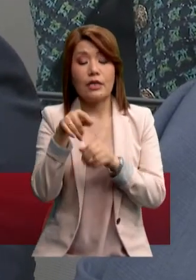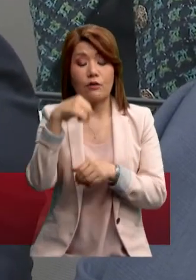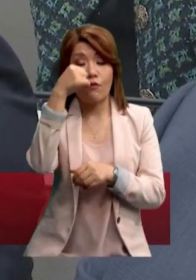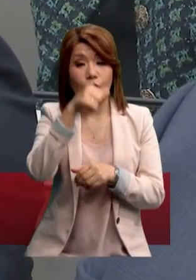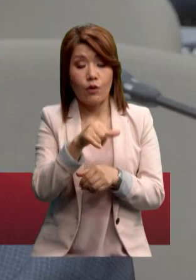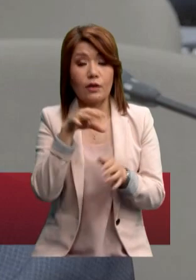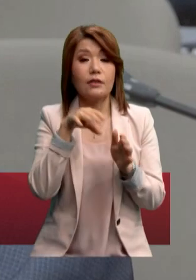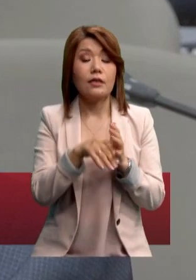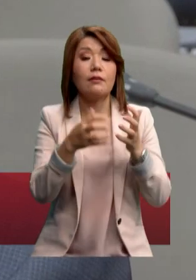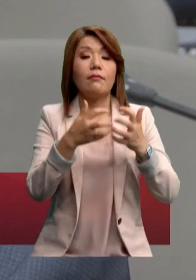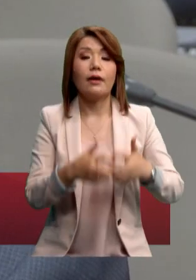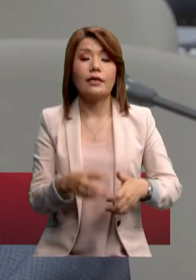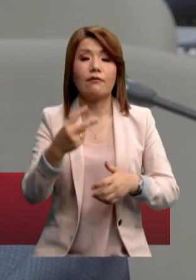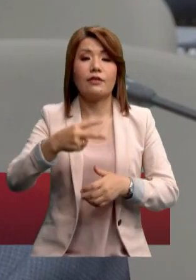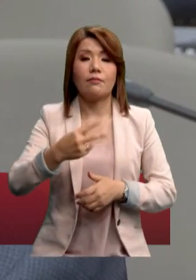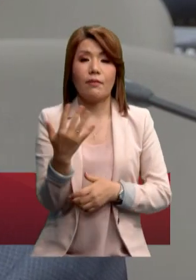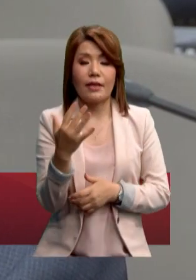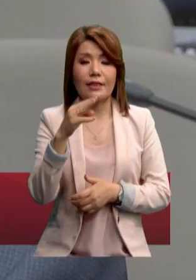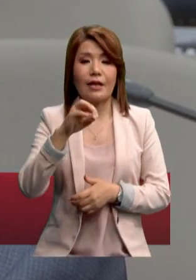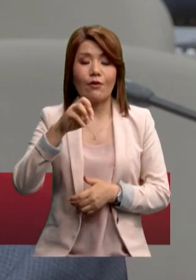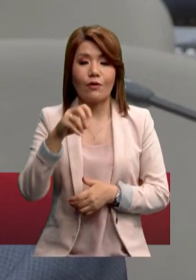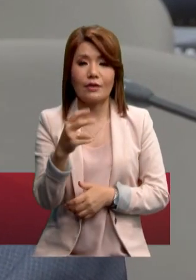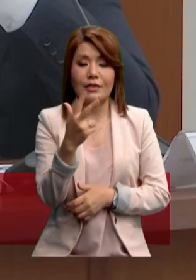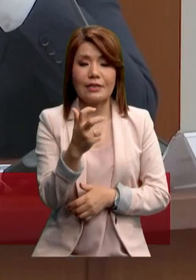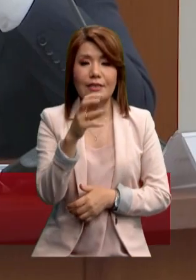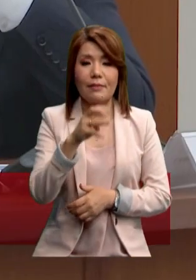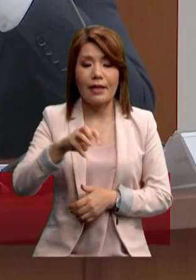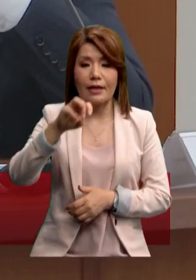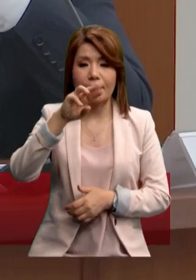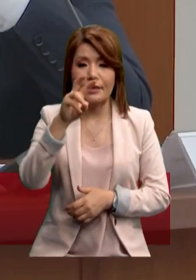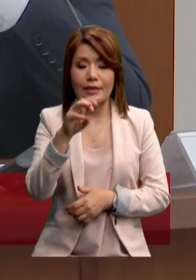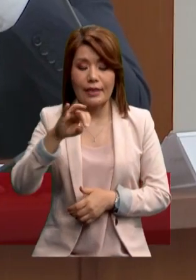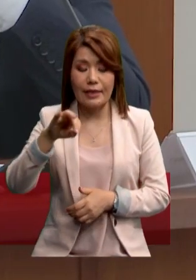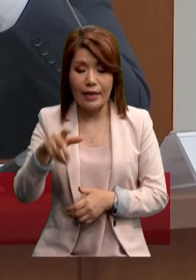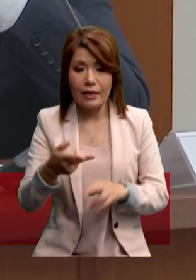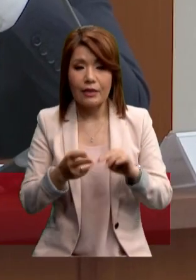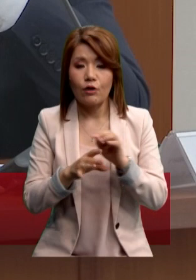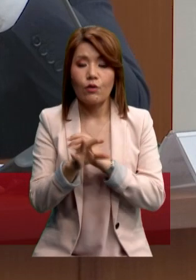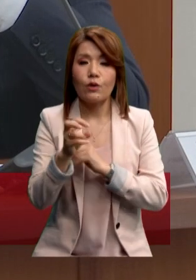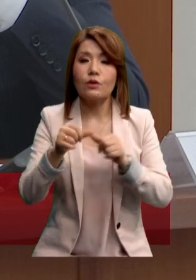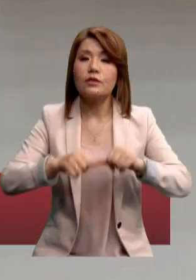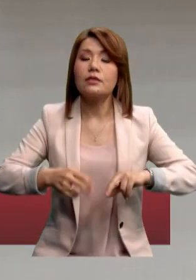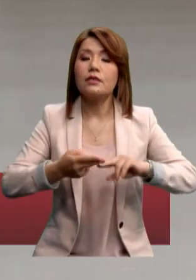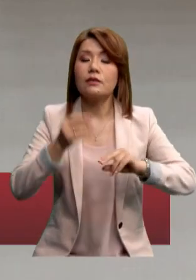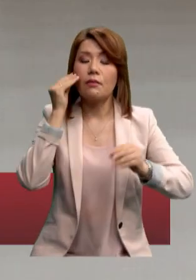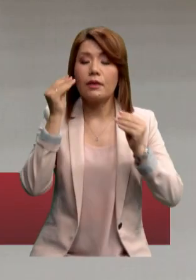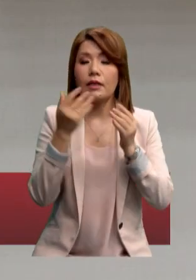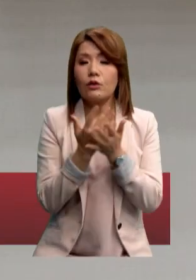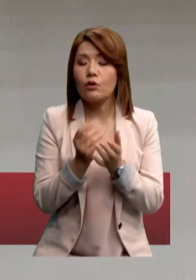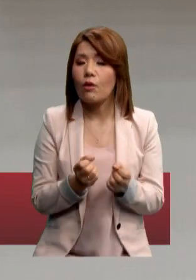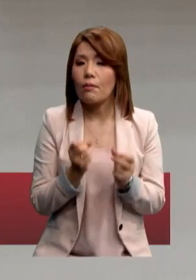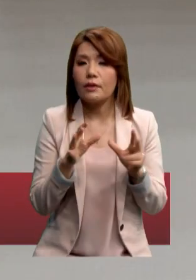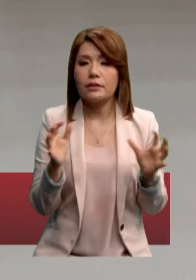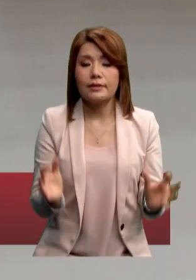года составил 25 триллионов 300 миллиардов тенге. По данным аналитиков, он находится в безопасных пределах, но все